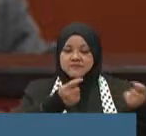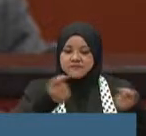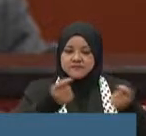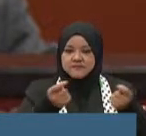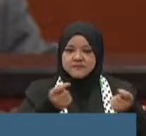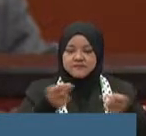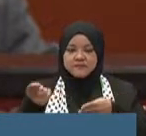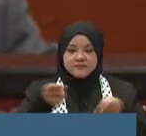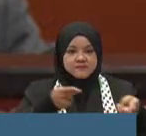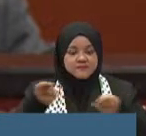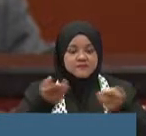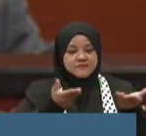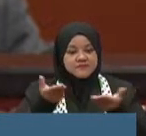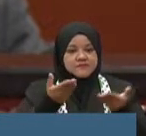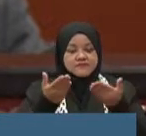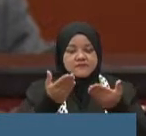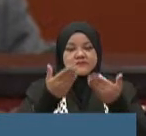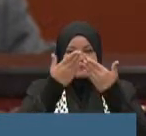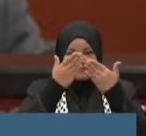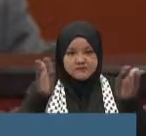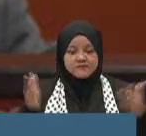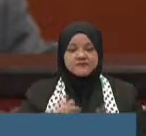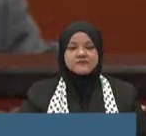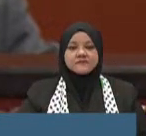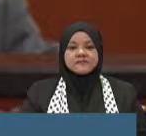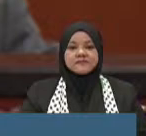menguruskan obligasi perkhidmatan awam